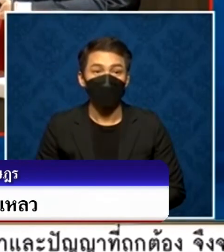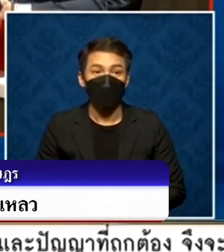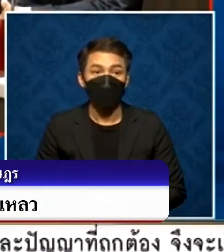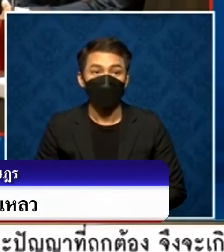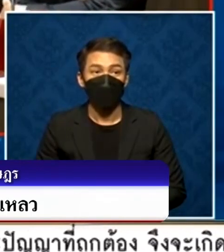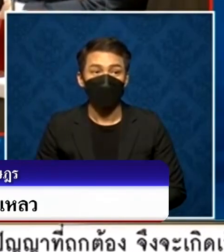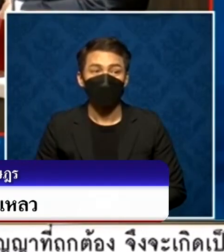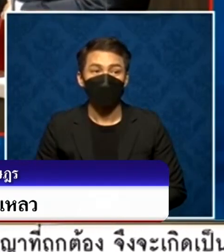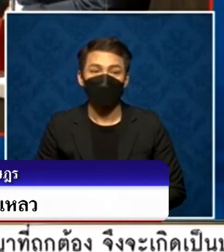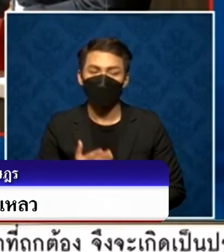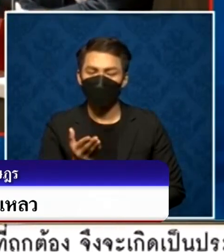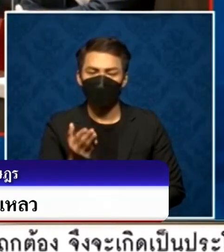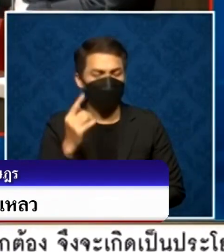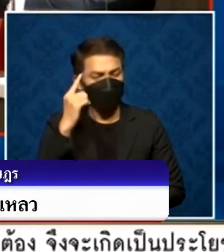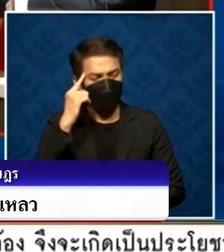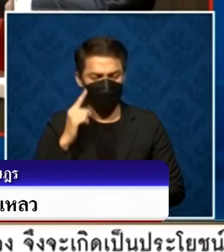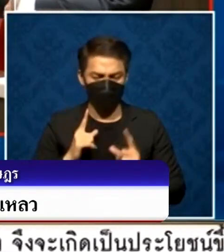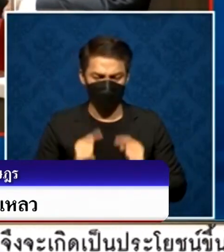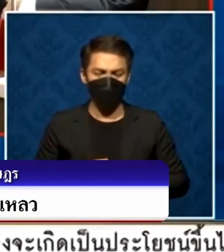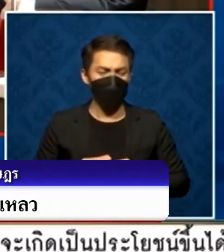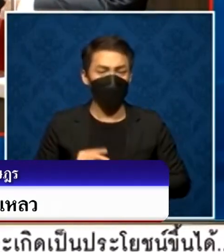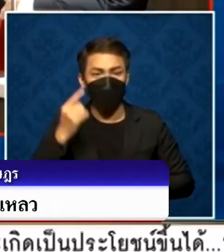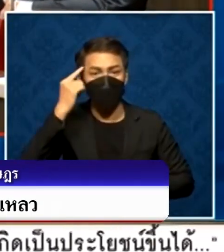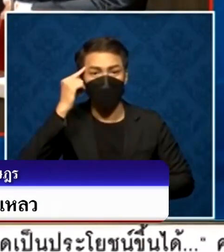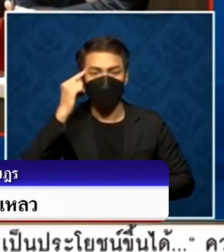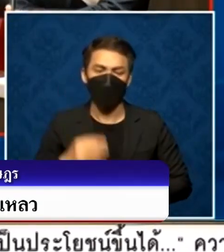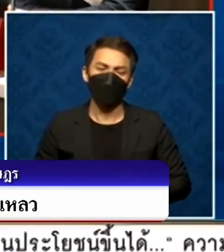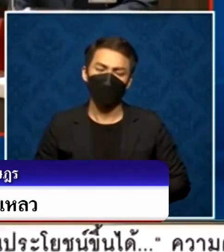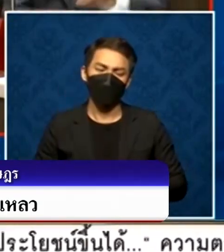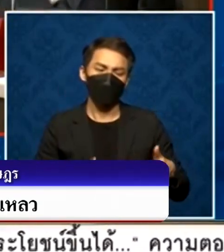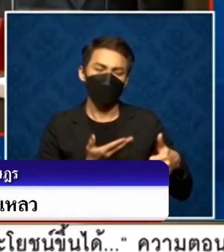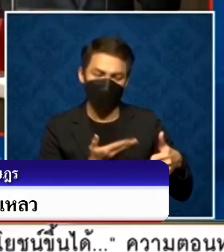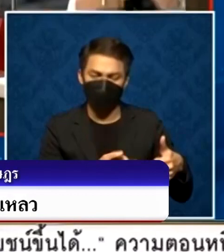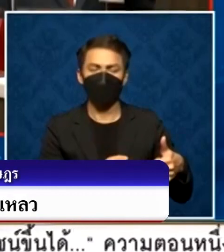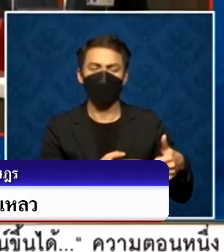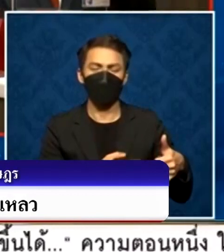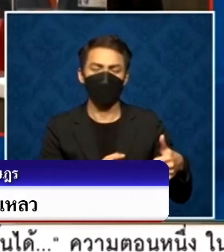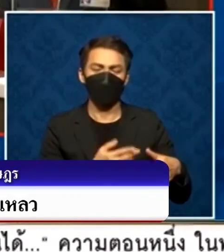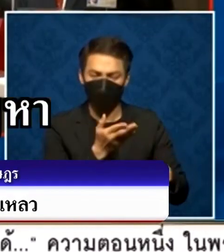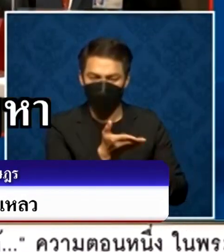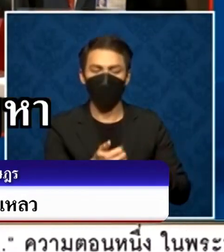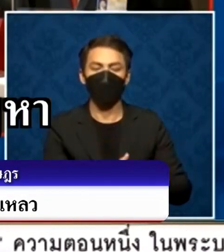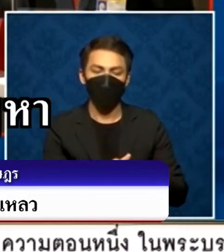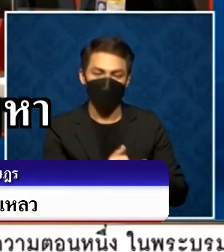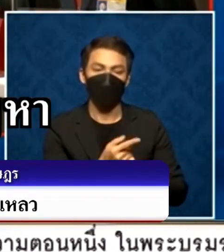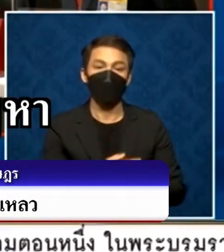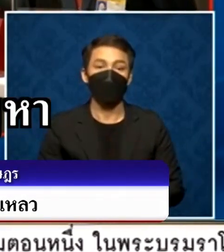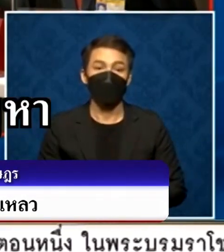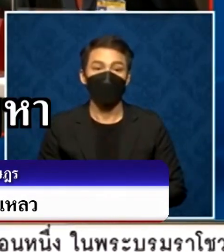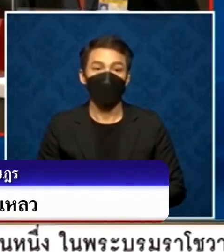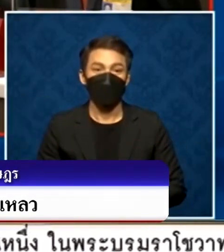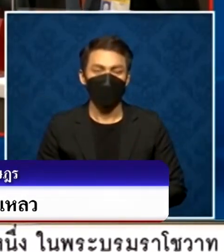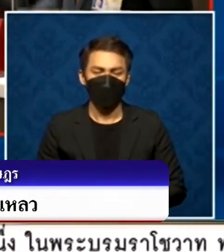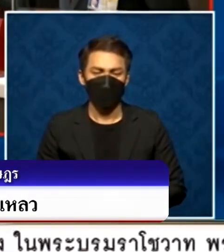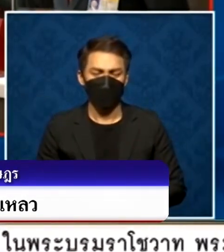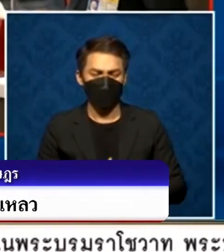ท่านอาจจะไม่รู้ตัวครับท่านนั่นแหละฮะด้วยวิธีการอย่างนั้นน่ะท่านคือตัวปัญหาเราได้นักบริหารที่เป็นปัญห